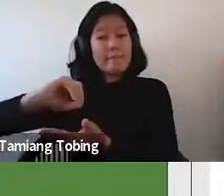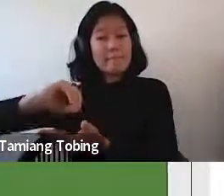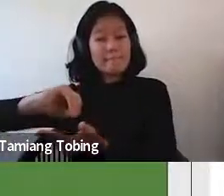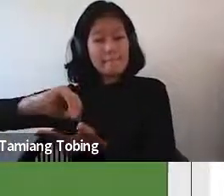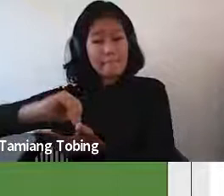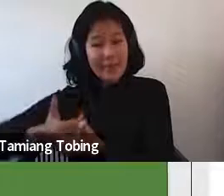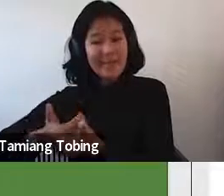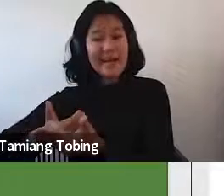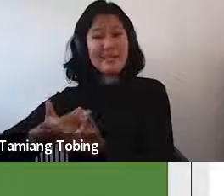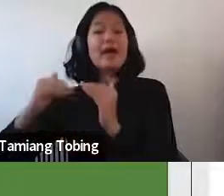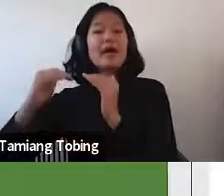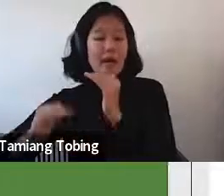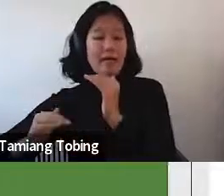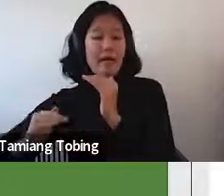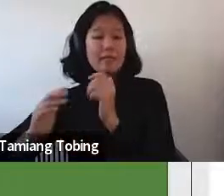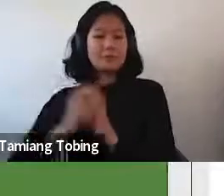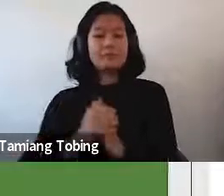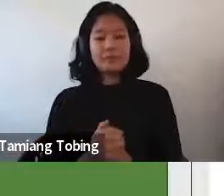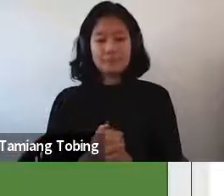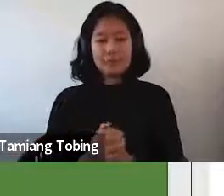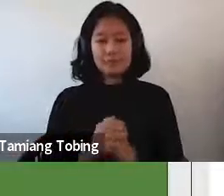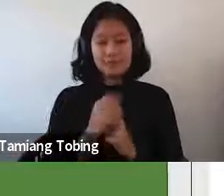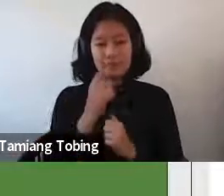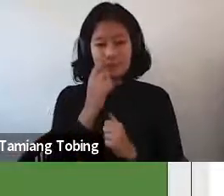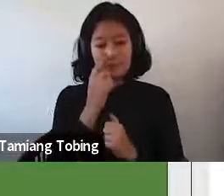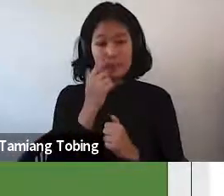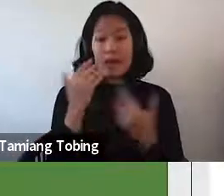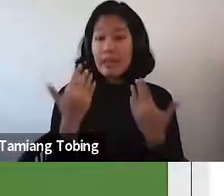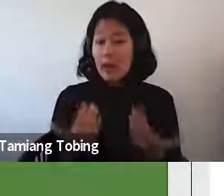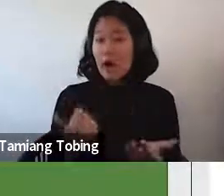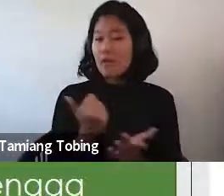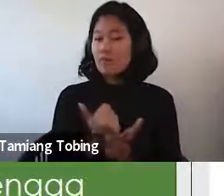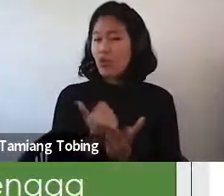berpenghasilan rendah. Nah, bagaimana sebetulnya